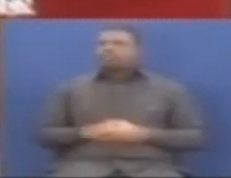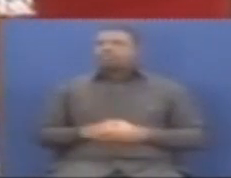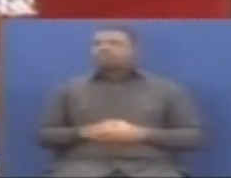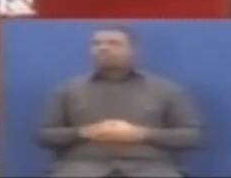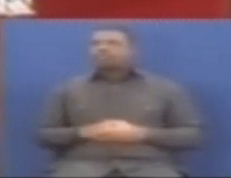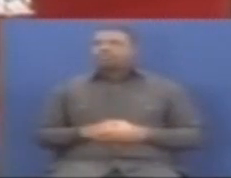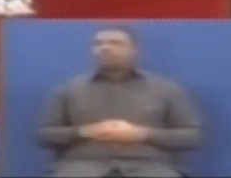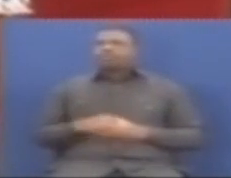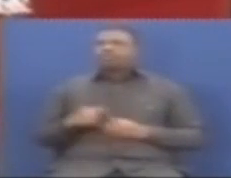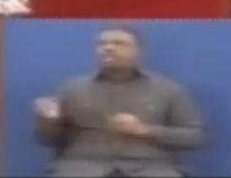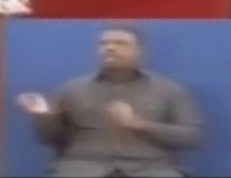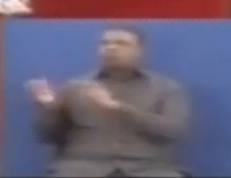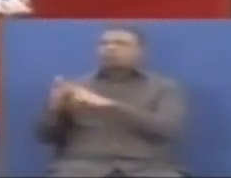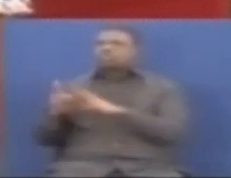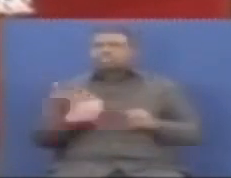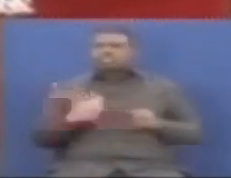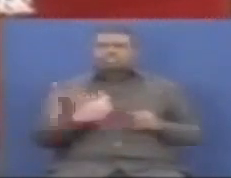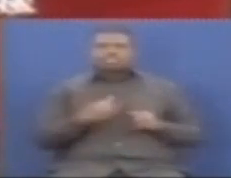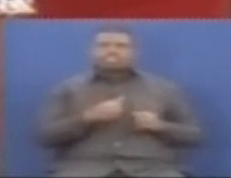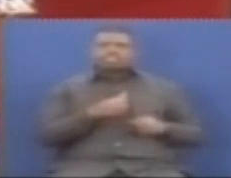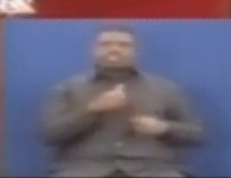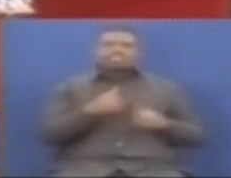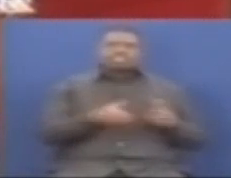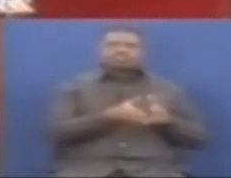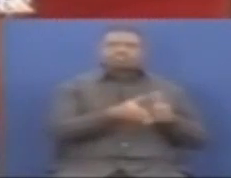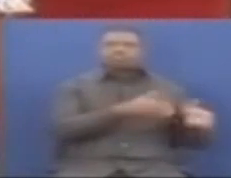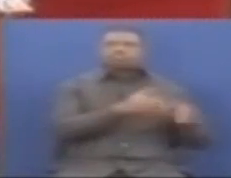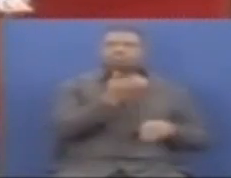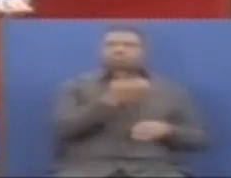Ndala mpaka Ziba.